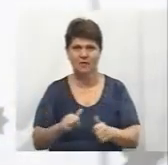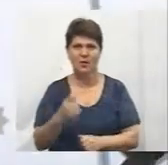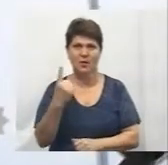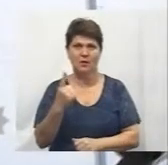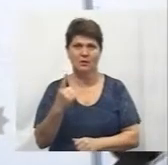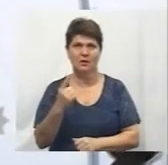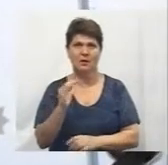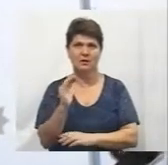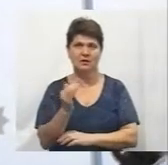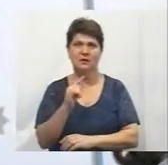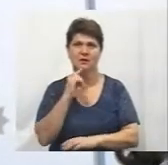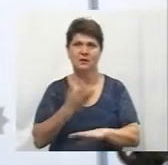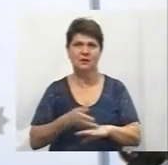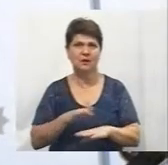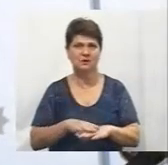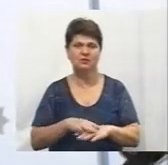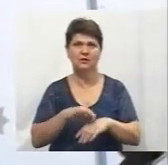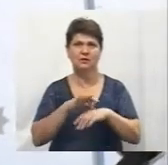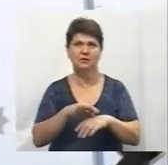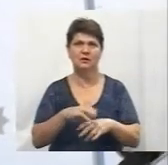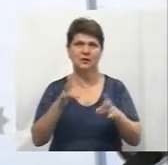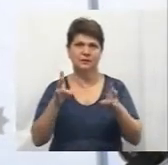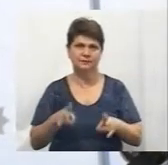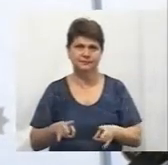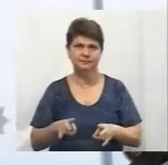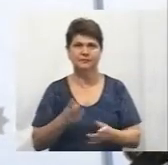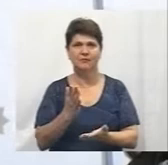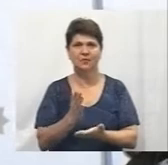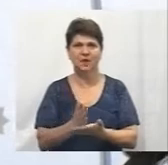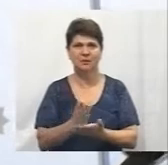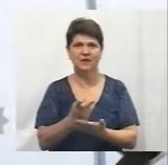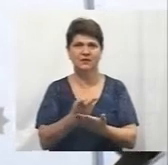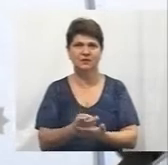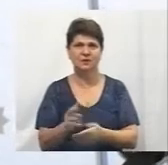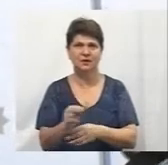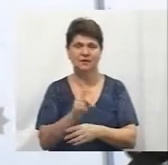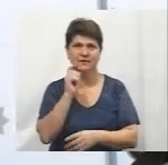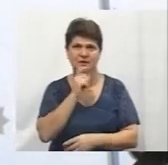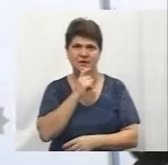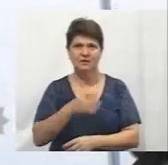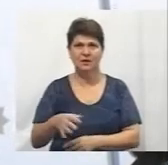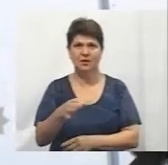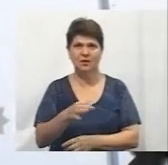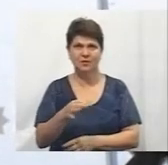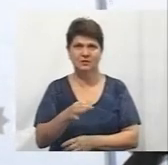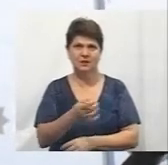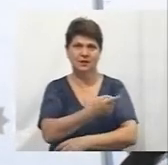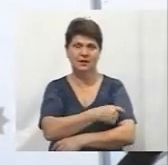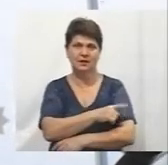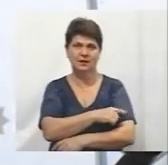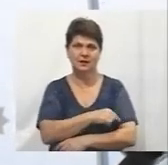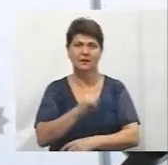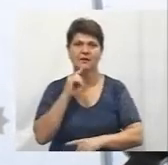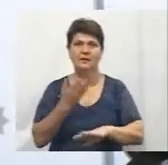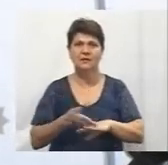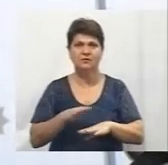дитини тяжкі тілесні ушкодження, які зараз перебуває на стаціонарному лікуванні в Вінницькій обласній лікарні, переніс